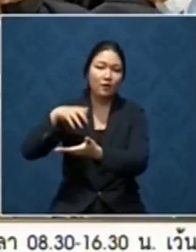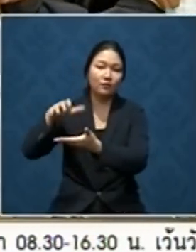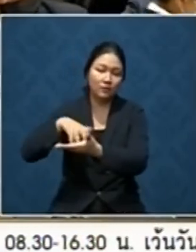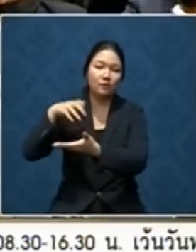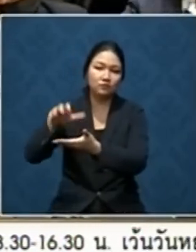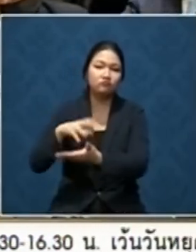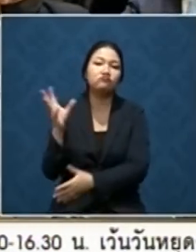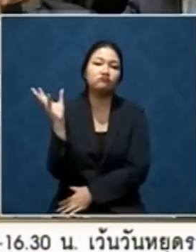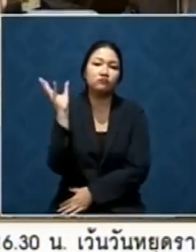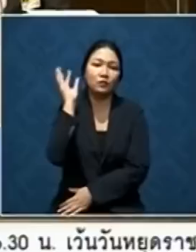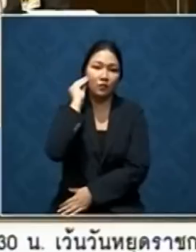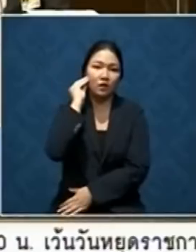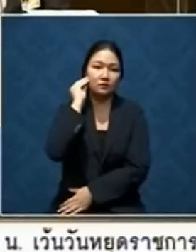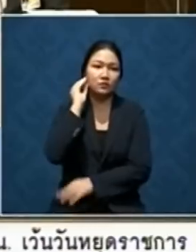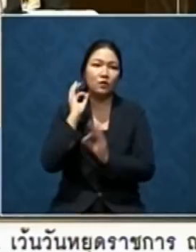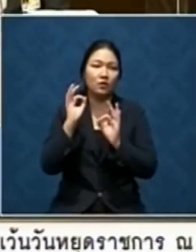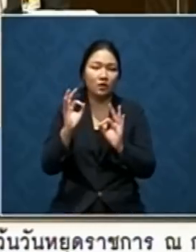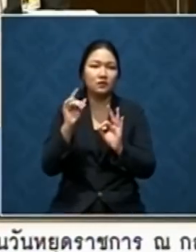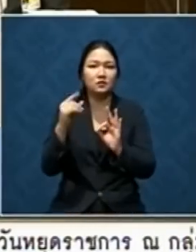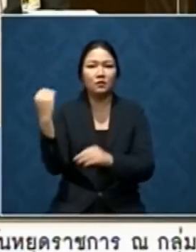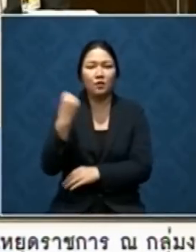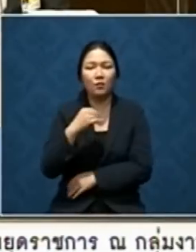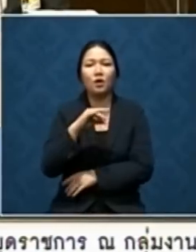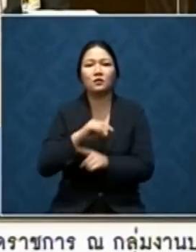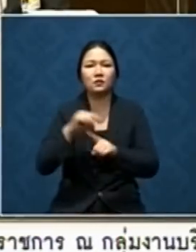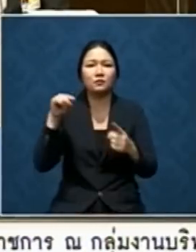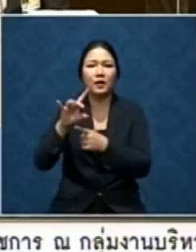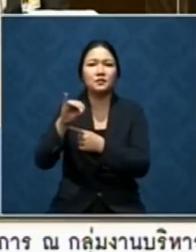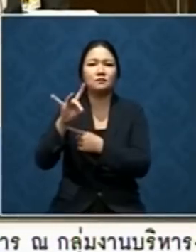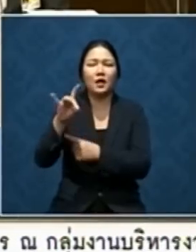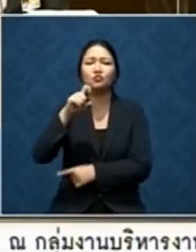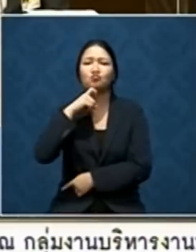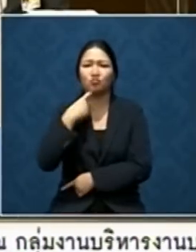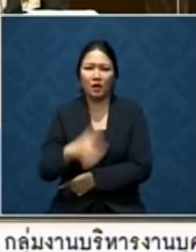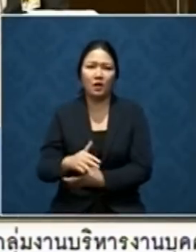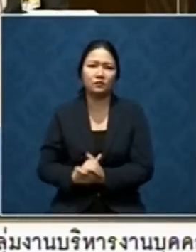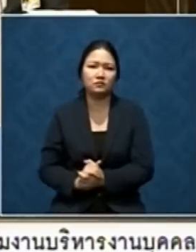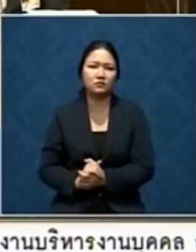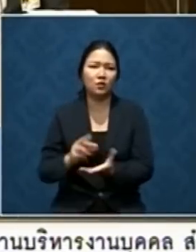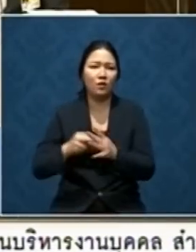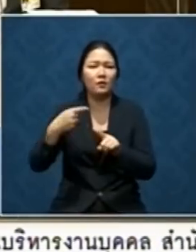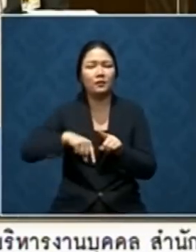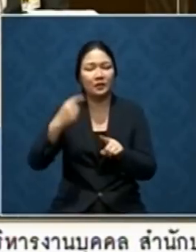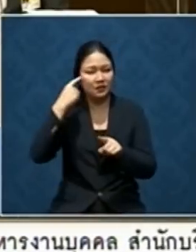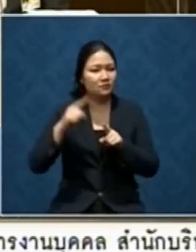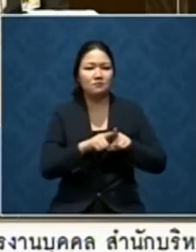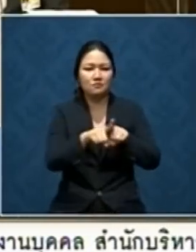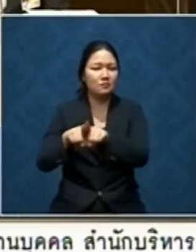ภาหมายถึงว่าวาระเนี่ยทันแน่ไม่มีอะไรที่จะเร่งรัดอะไรกันอีกแล้วเพราะนั้นก็อาจจะทำให้เบาดูเบา